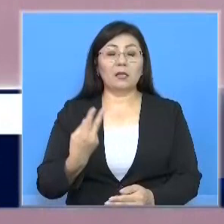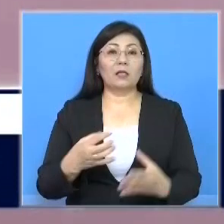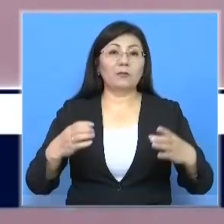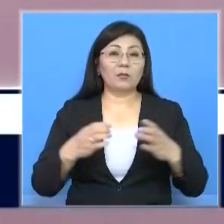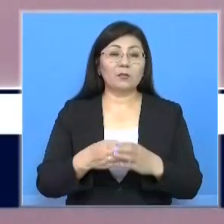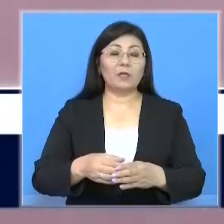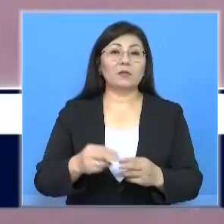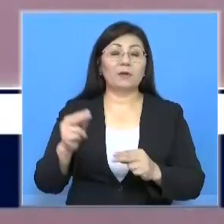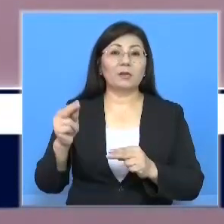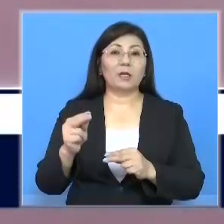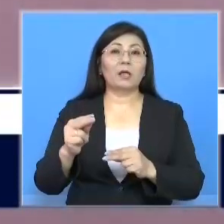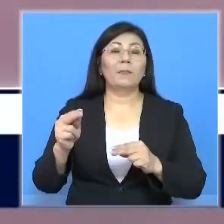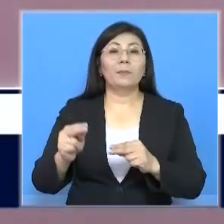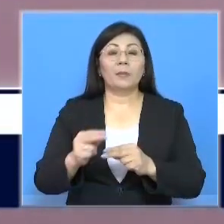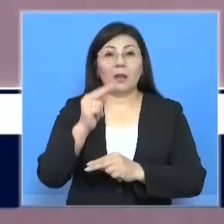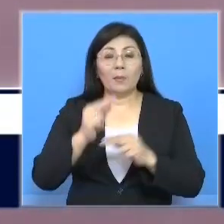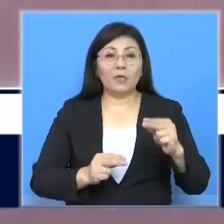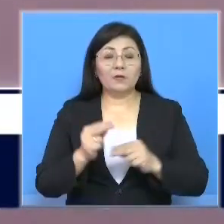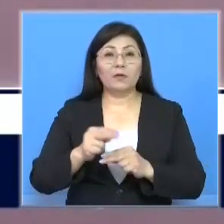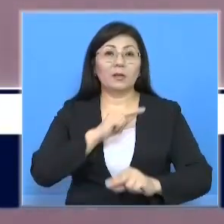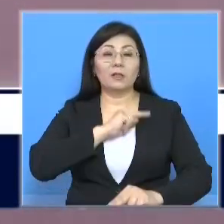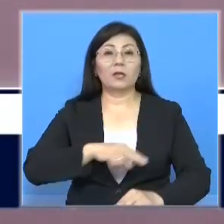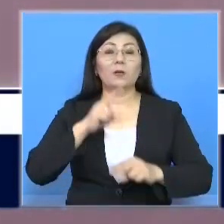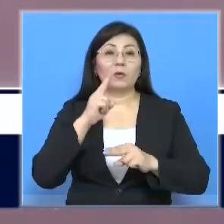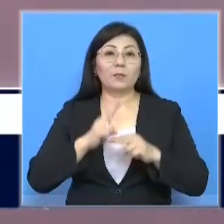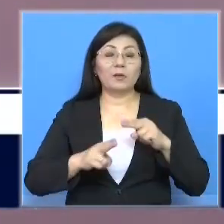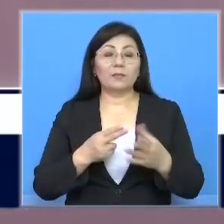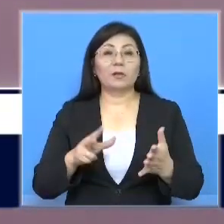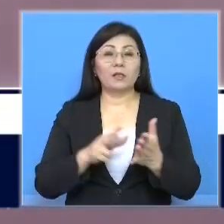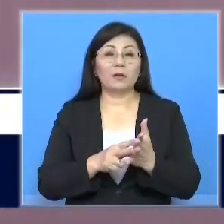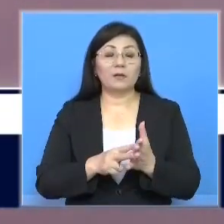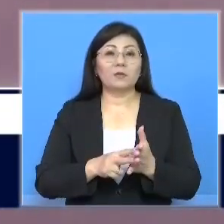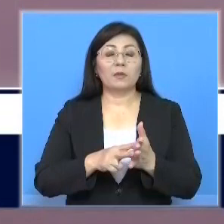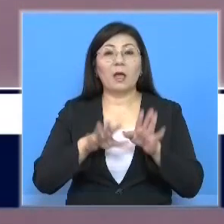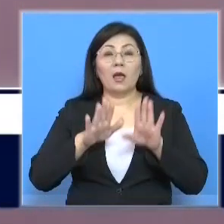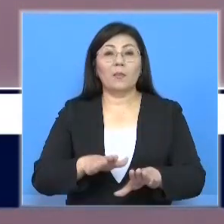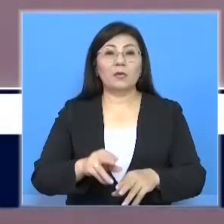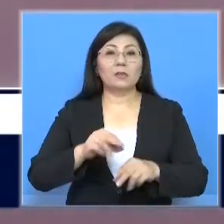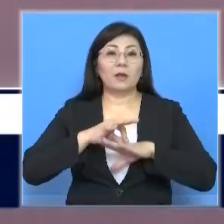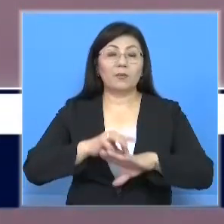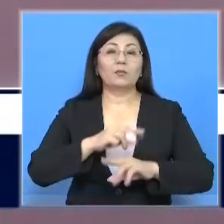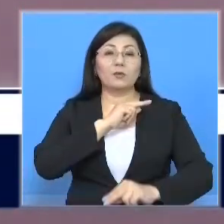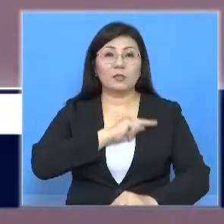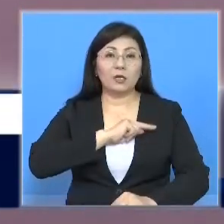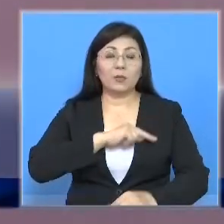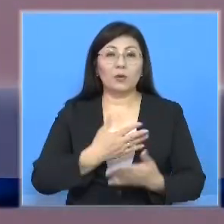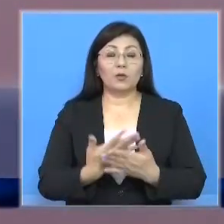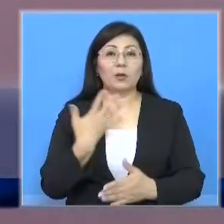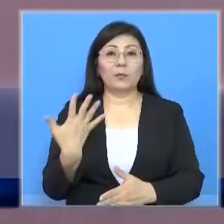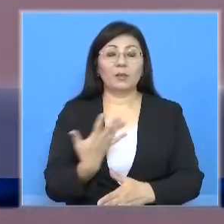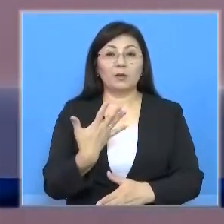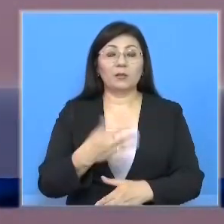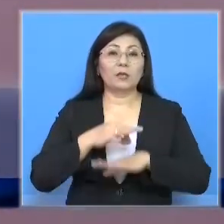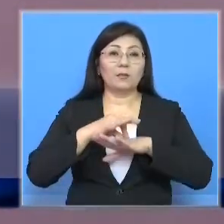участках строительно-монтажные работы завершены, на 8 участках ведутся работы, на 5